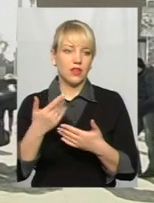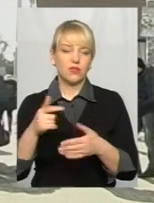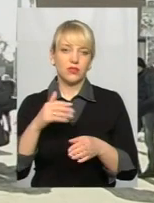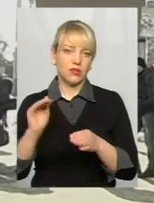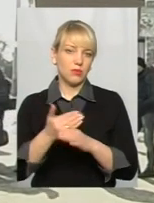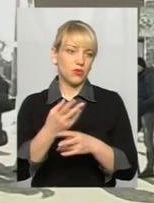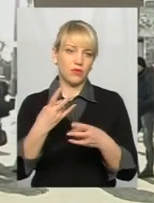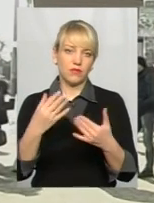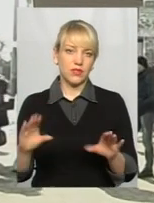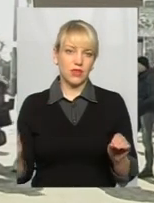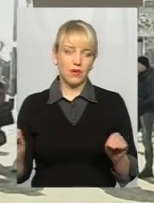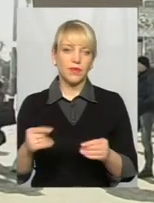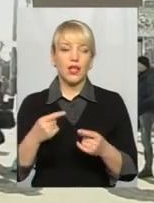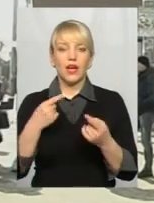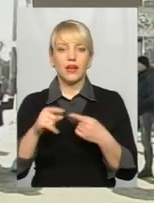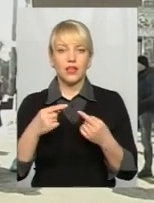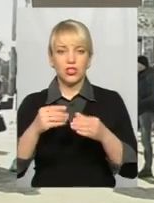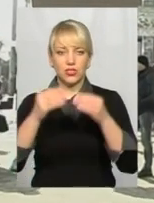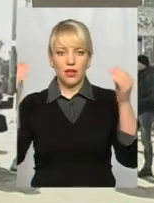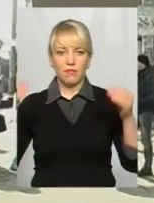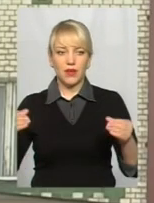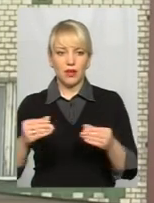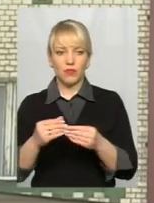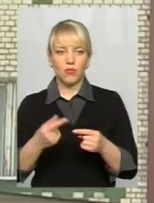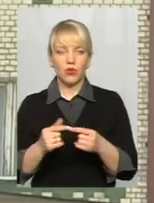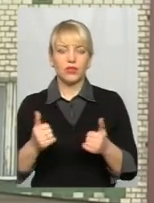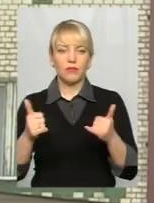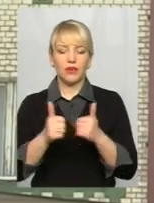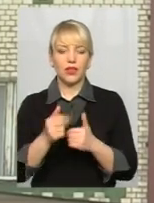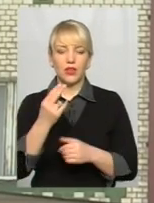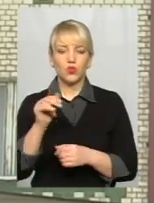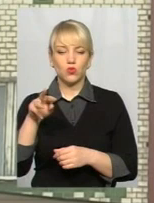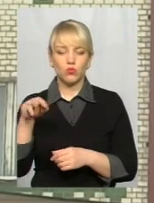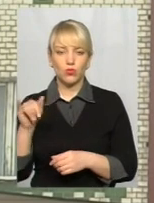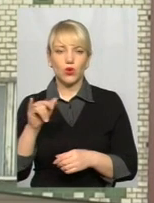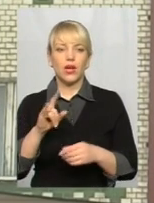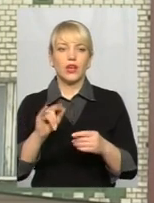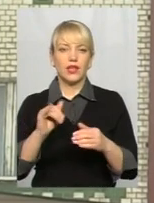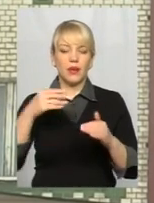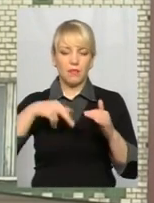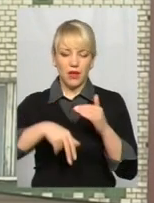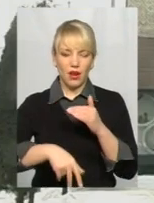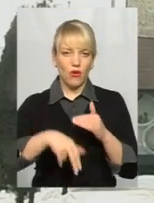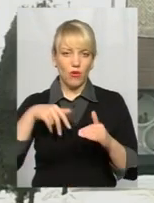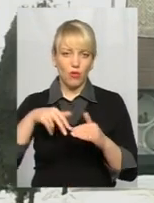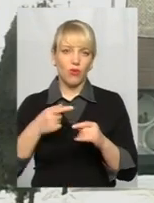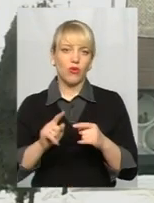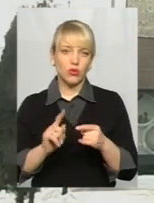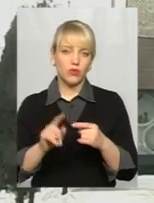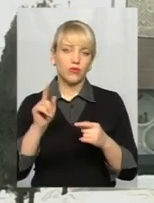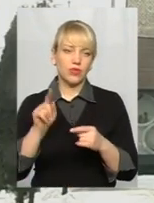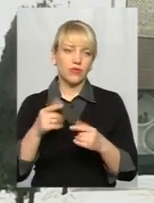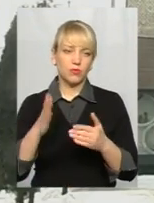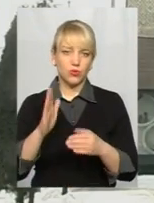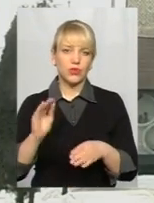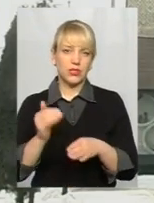Решту бікбордів Третону біля Цуму та підземного переходу, за словами пана Чорнієвича, знімуть найближчим часом. Загалом для розвантаження